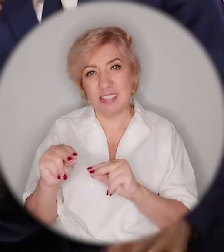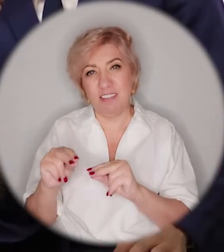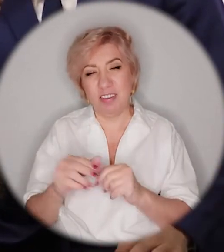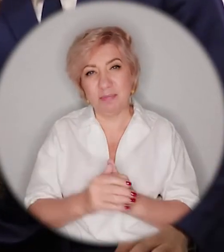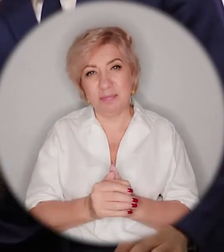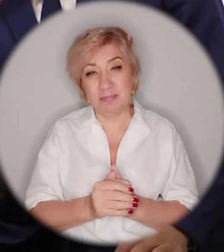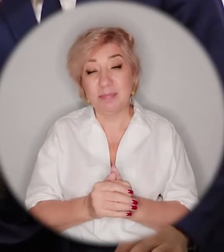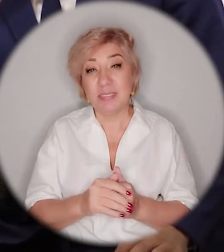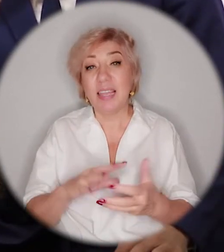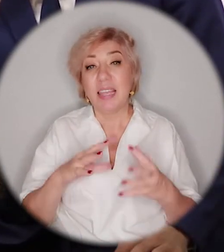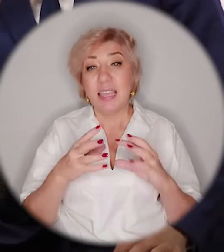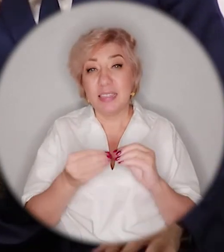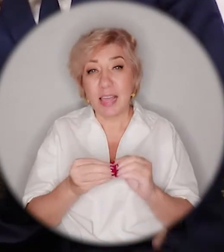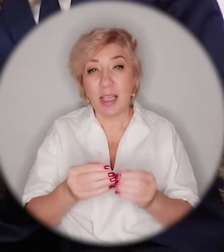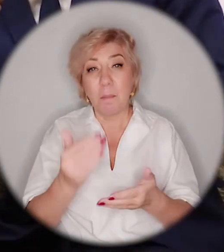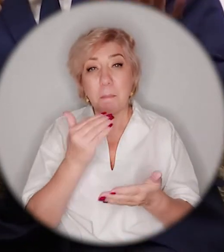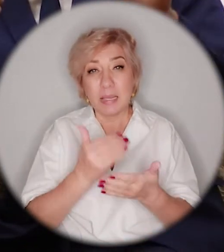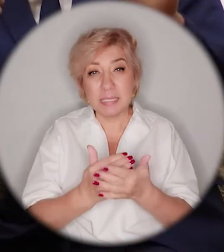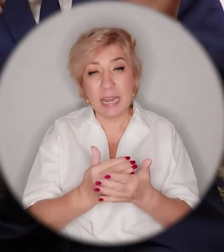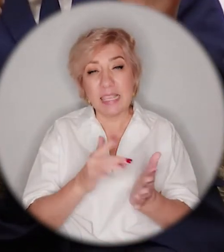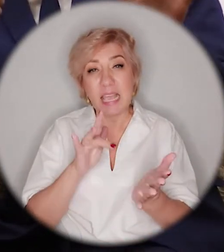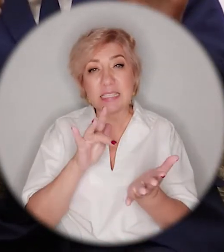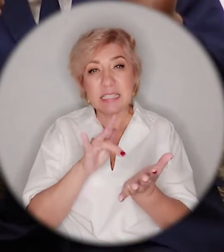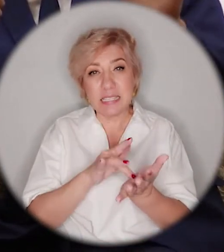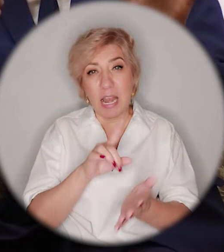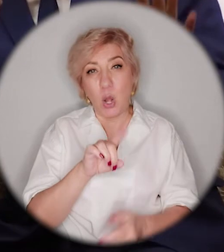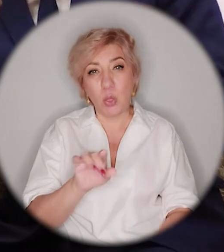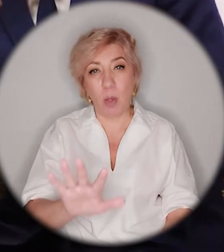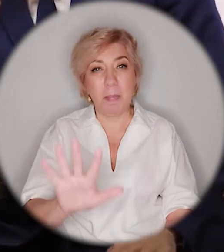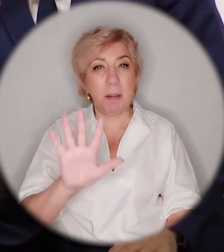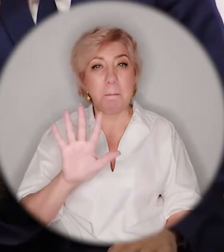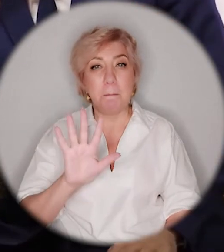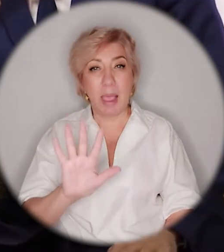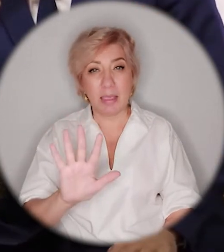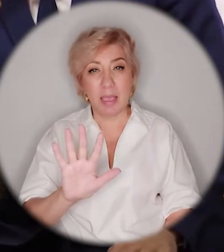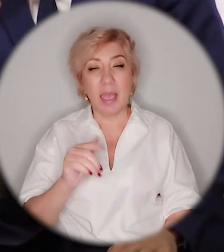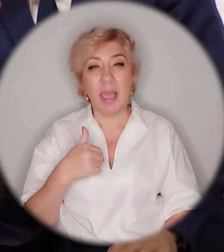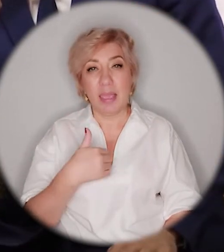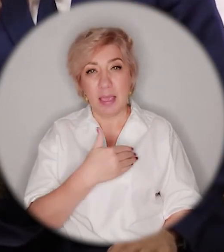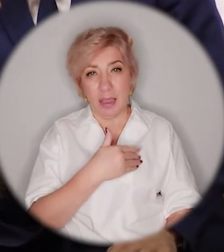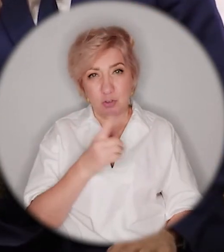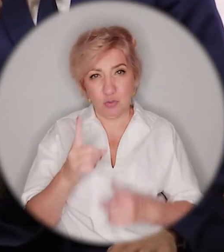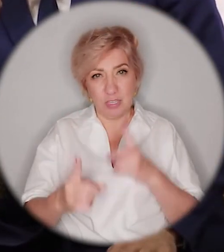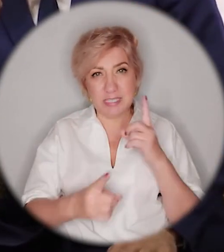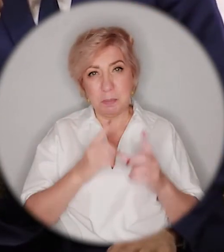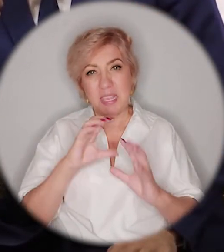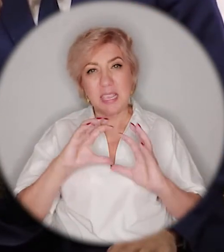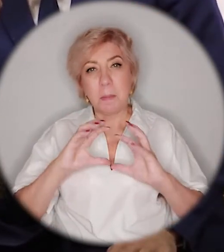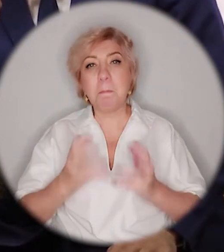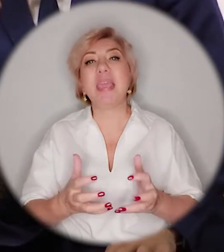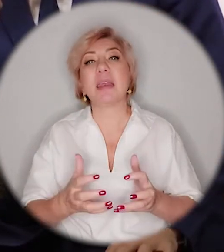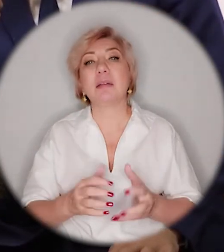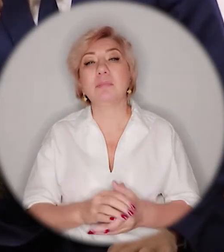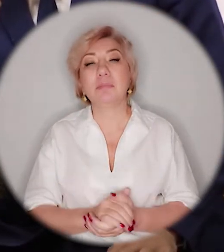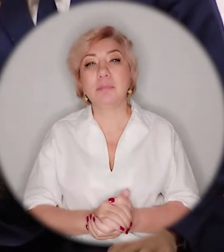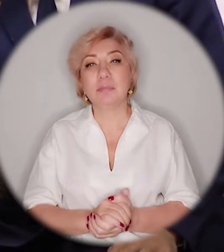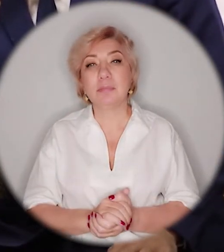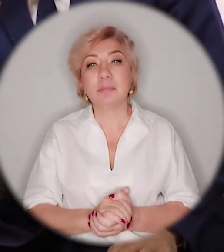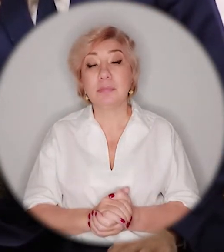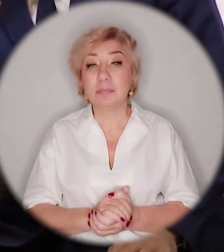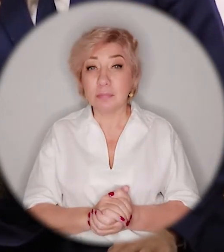счастливы как я сюда нас к нам так последняя цель номер 5 а я хочу действительно изменить мир